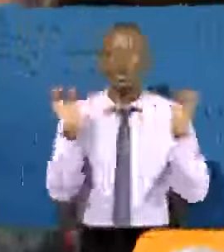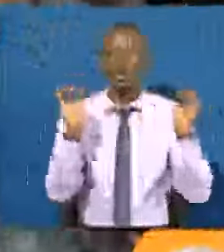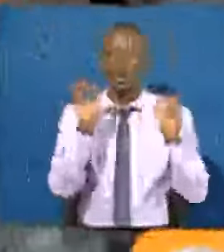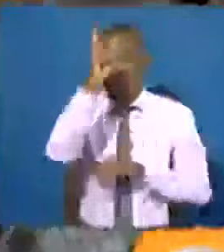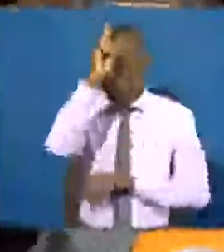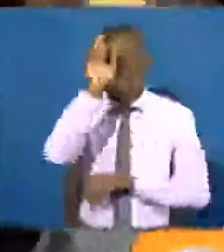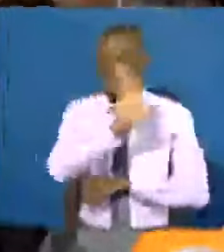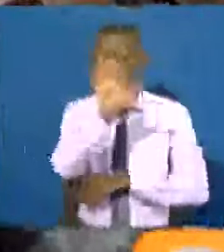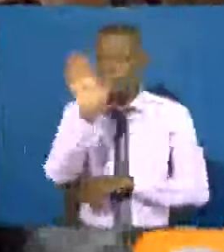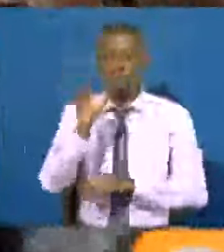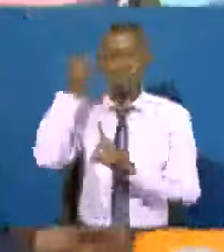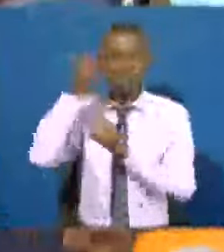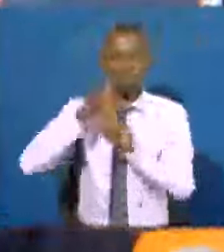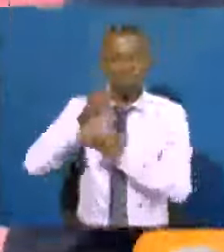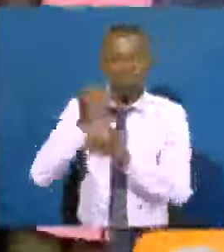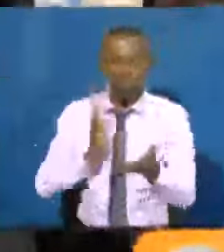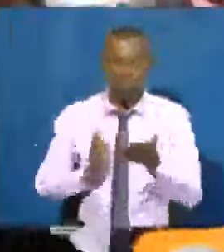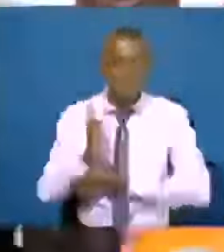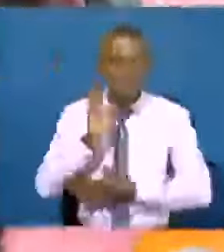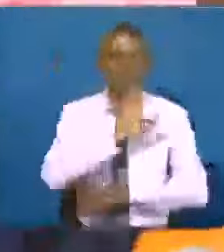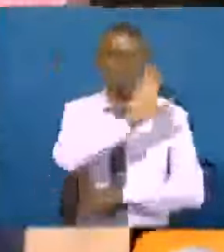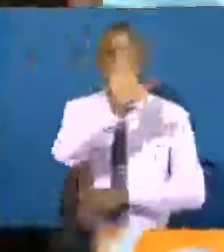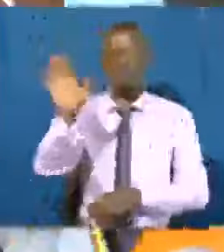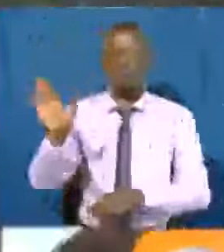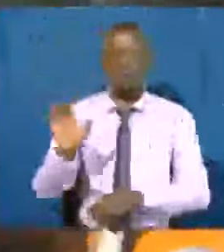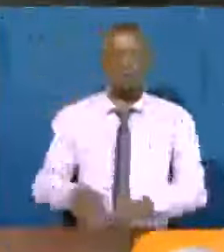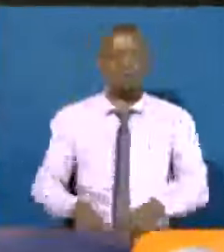I'm fighting for your rights.